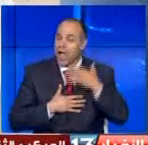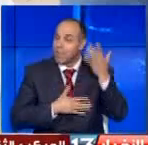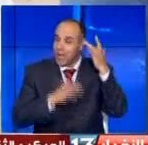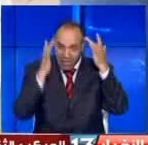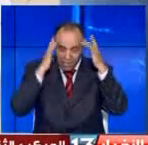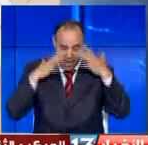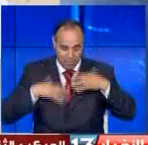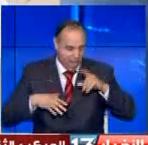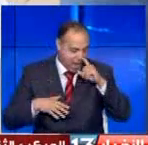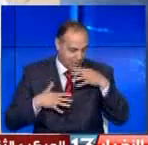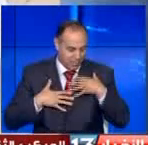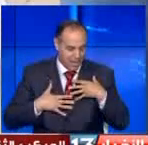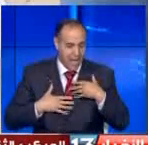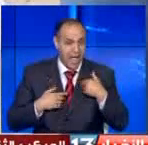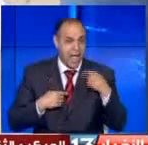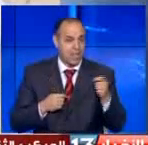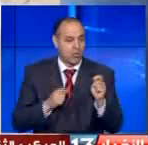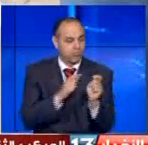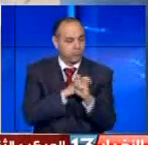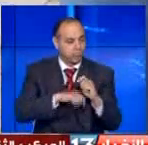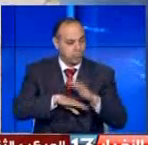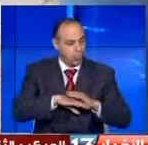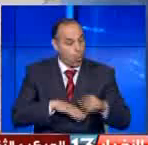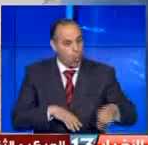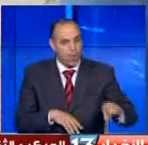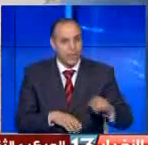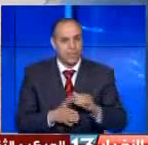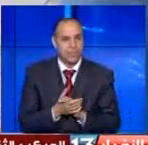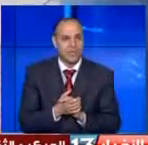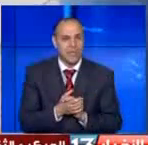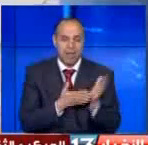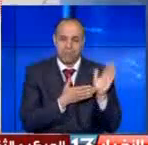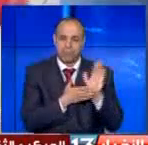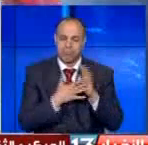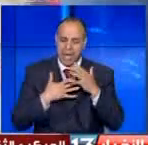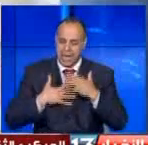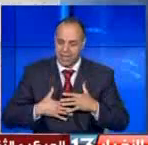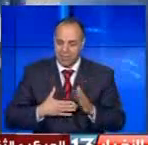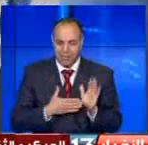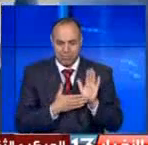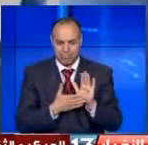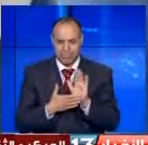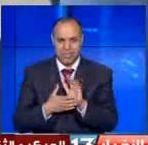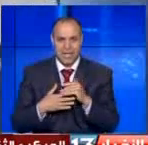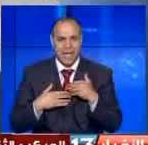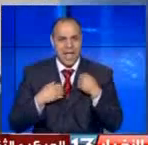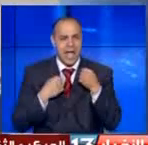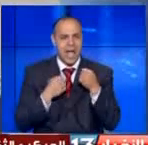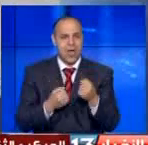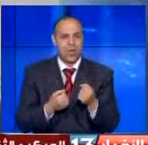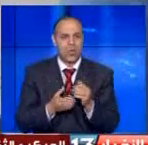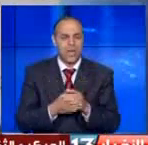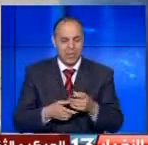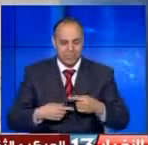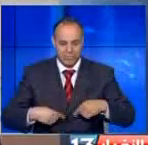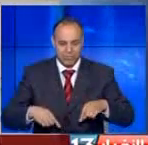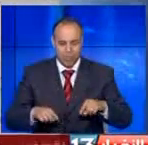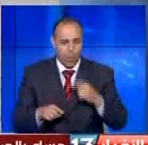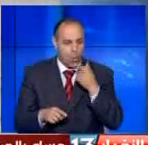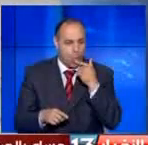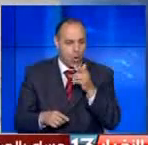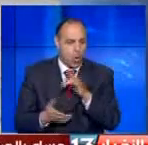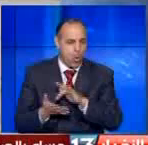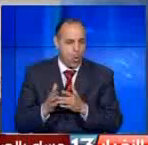واللبسة العربي، ونرمو احنا نحترموها على الاخر. تفرجوا في العروض واللبسة. حاولنا من خلال جلسات تنسيقية مع